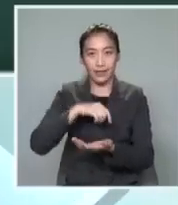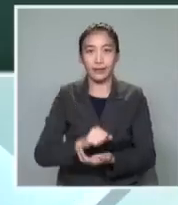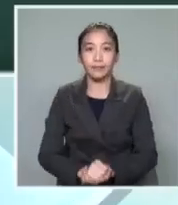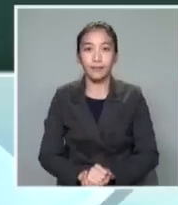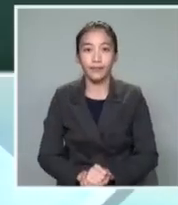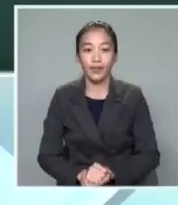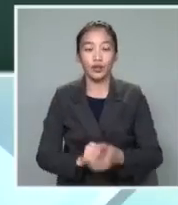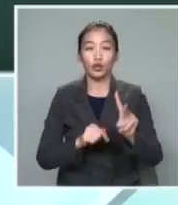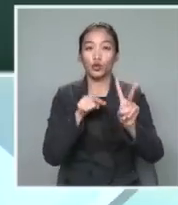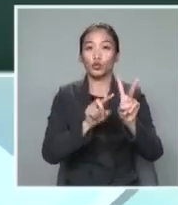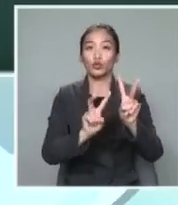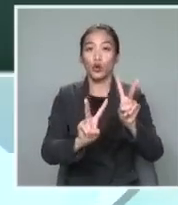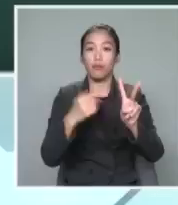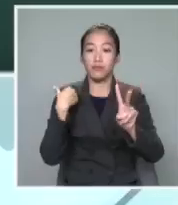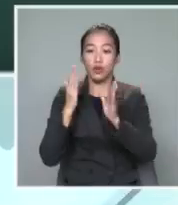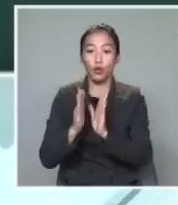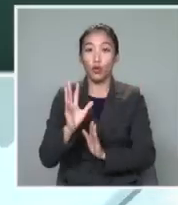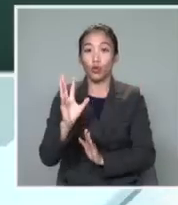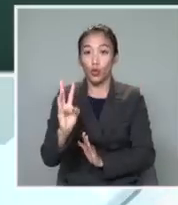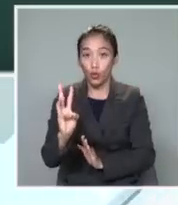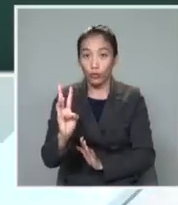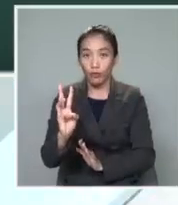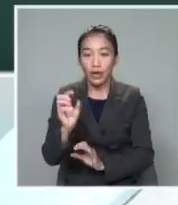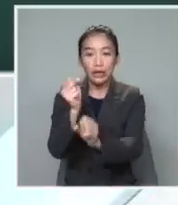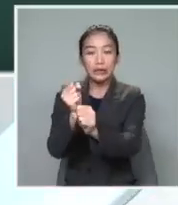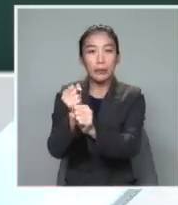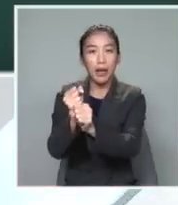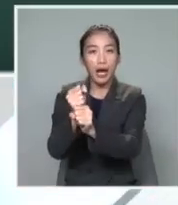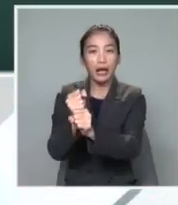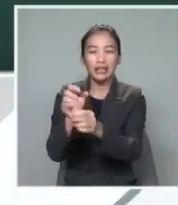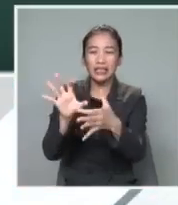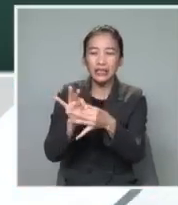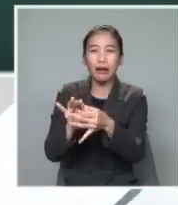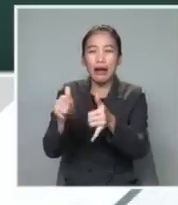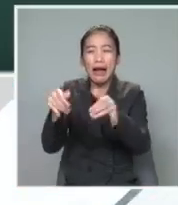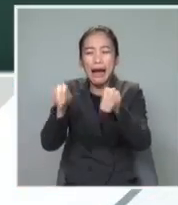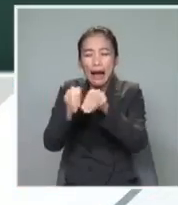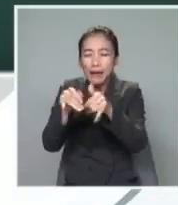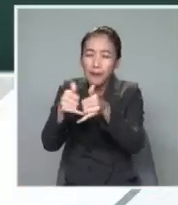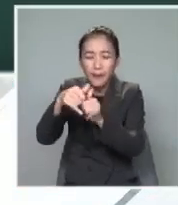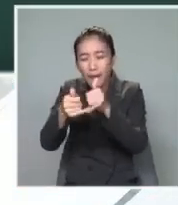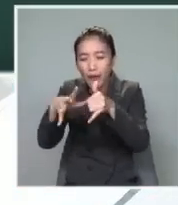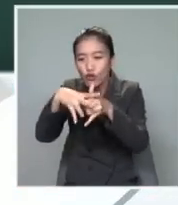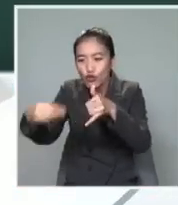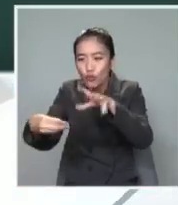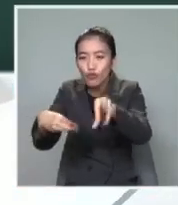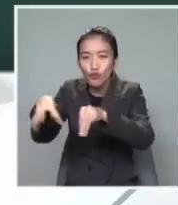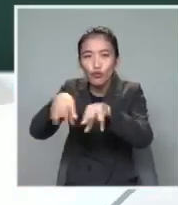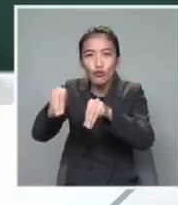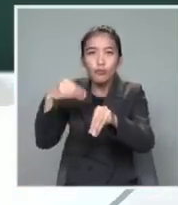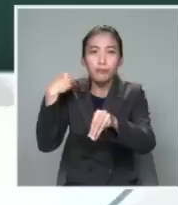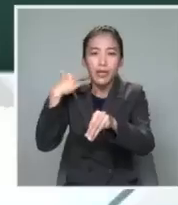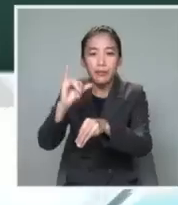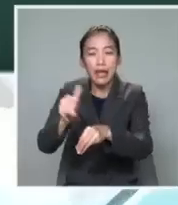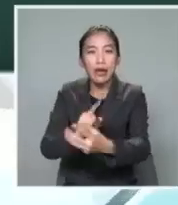2.2 นะครับก็เป็นอีก6รายที่เหลือเป็นทำงานหรืออาศัยอยู่ในสถานที่แออัดต้องใกล้ชิดกับคนจำนวนมากหรือเกี่ยวข้องกับชาวต่